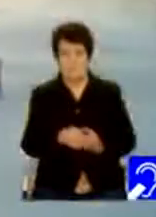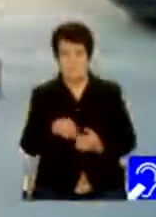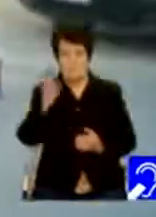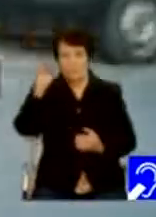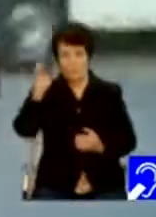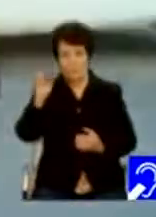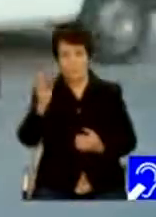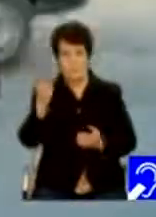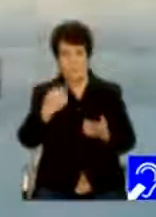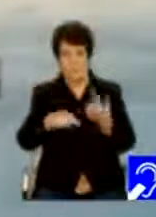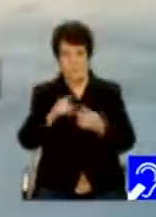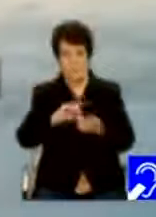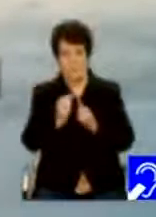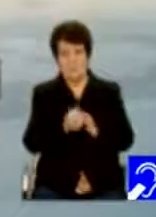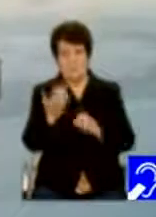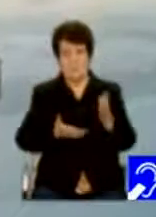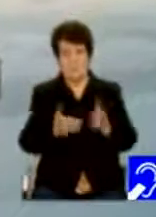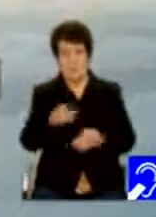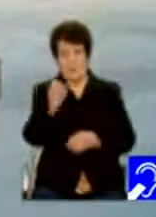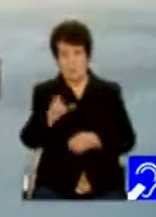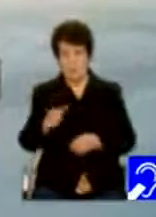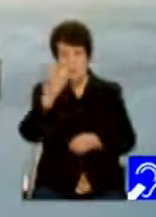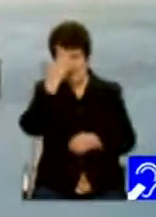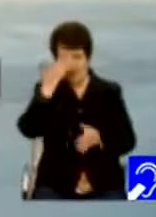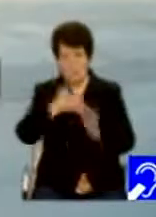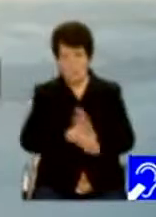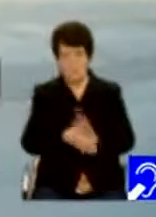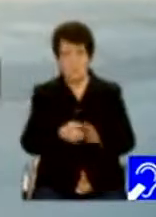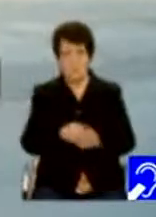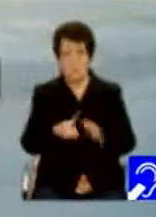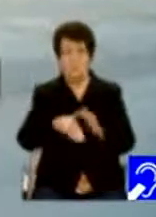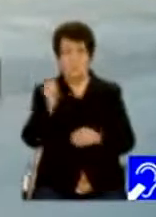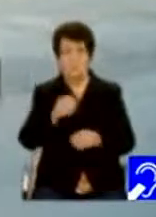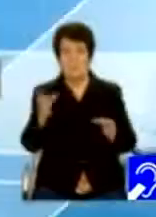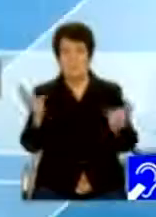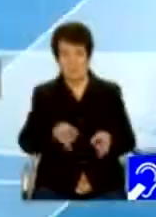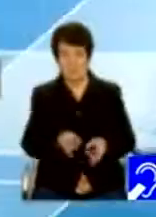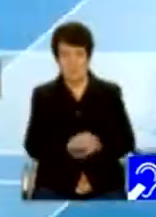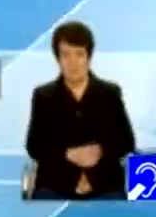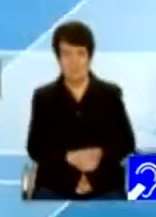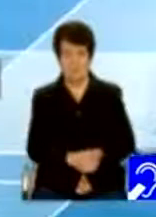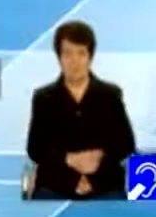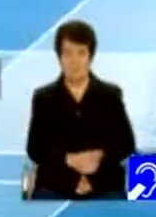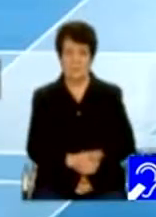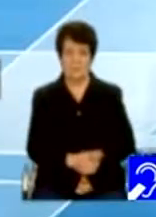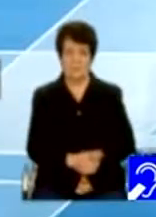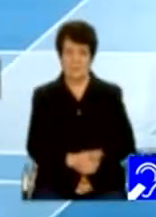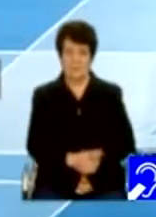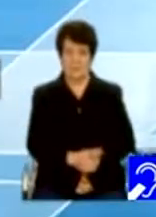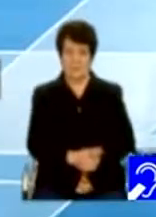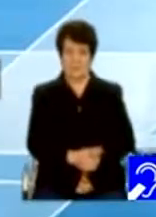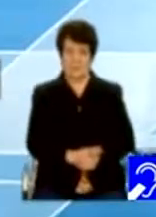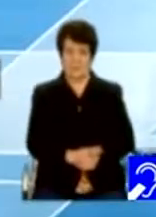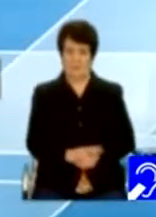Dumnezeu și s-a schimbat. Dacă lumea a și conștientă și a votat și ei își trebuie. Da, facem un efort de concentrare